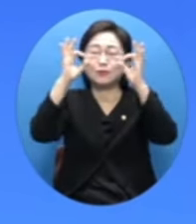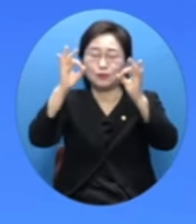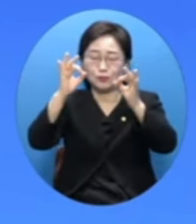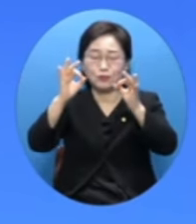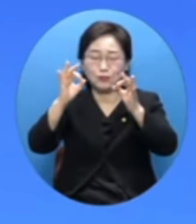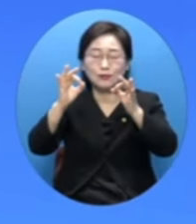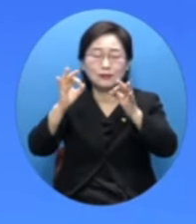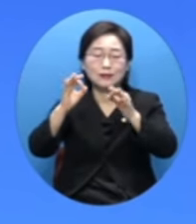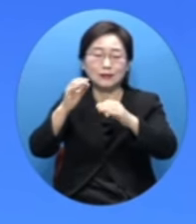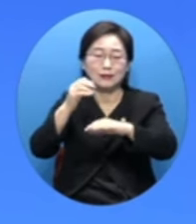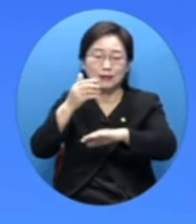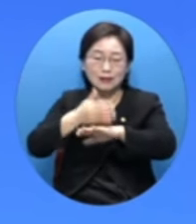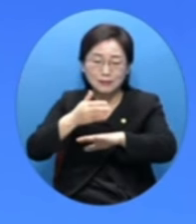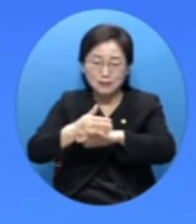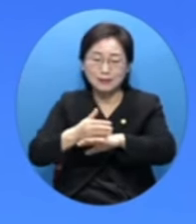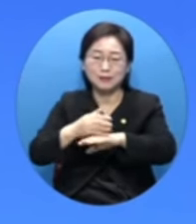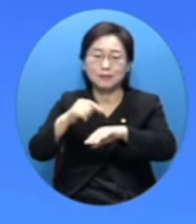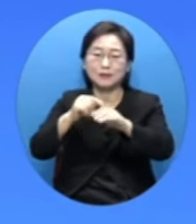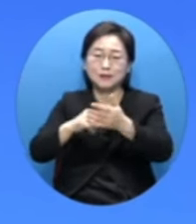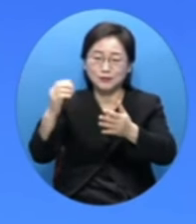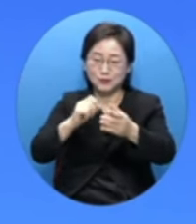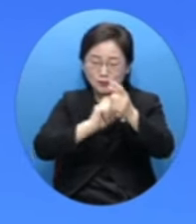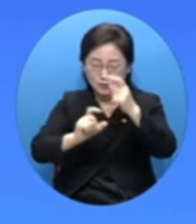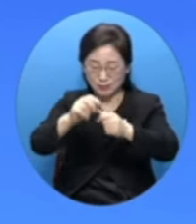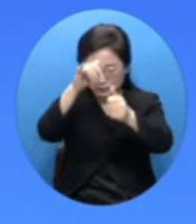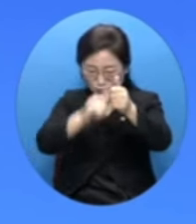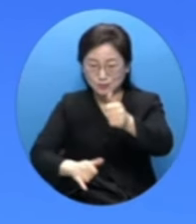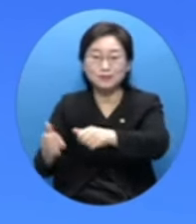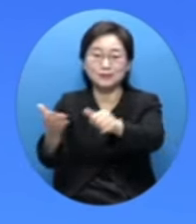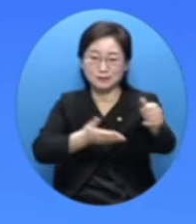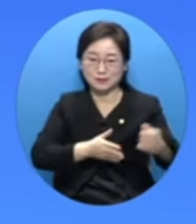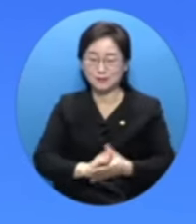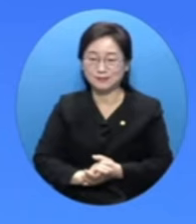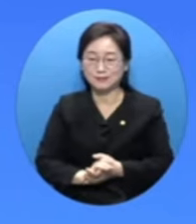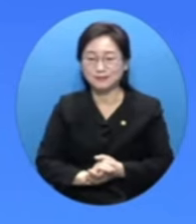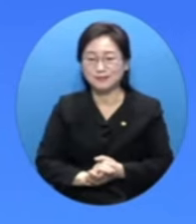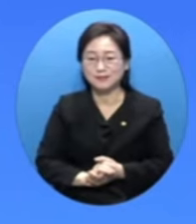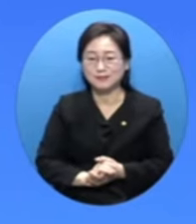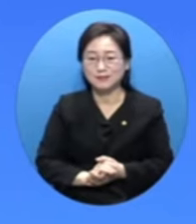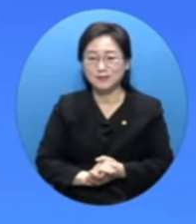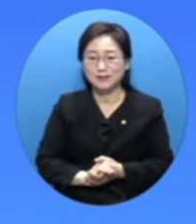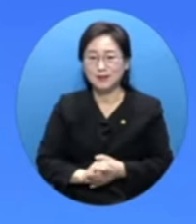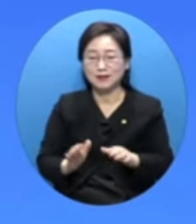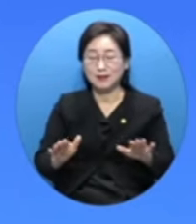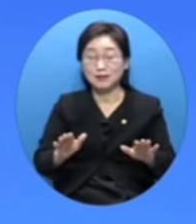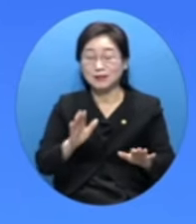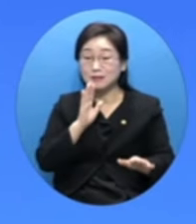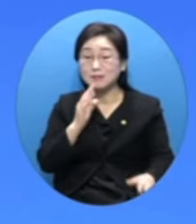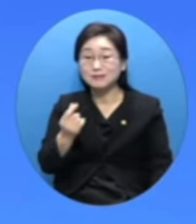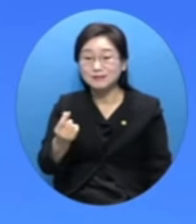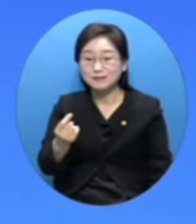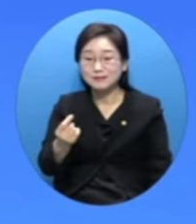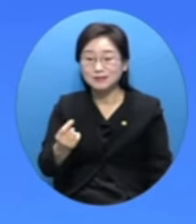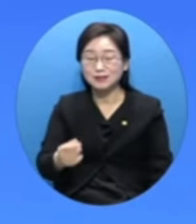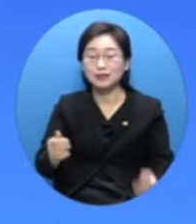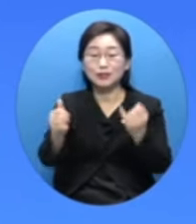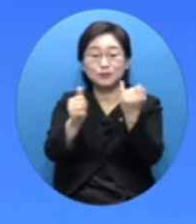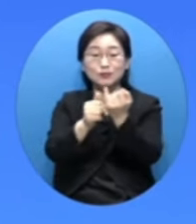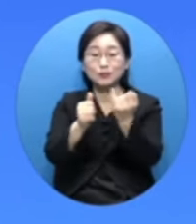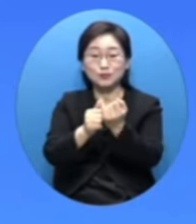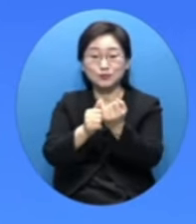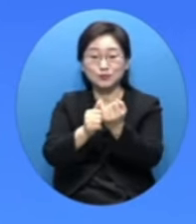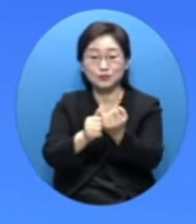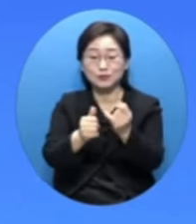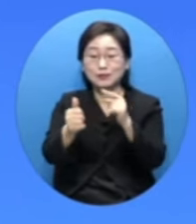마음으로 무궁무한 마음으로 더욱 열심히 주를 섬기시기 바랍니다. 사실 그럴 수 있습니다. 부부간에